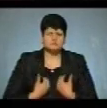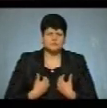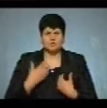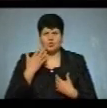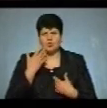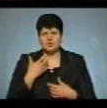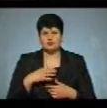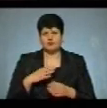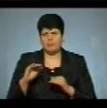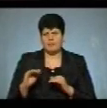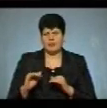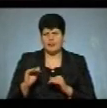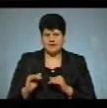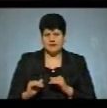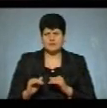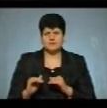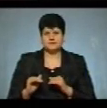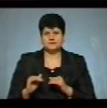був ще маленький, і